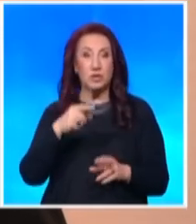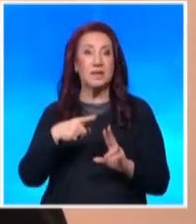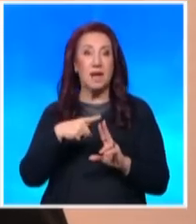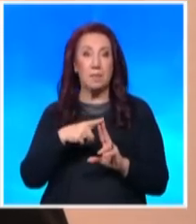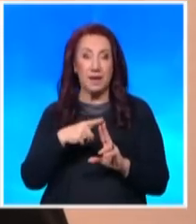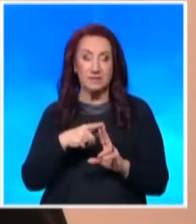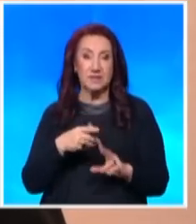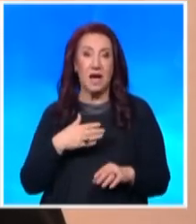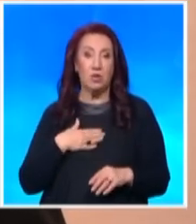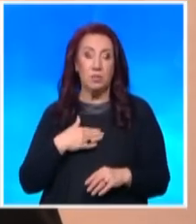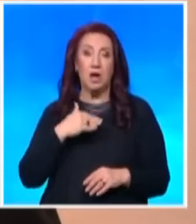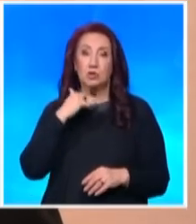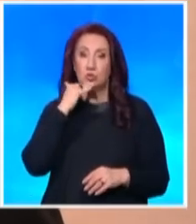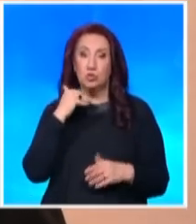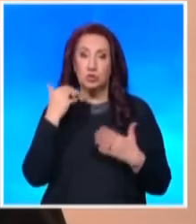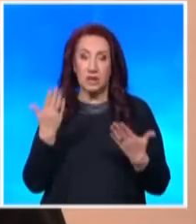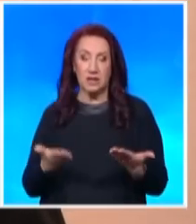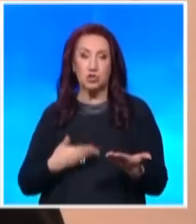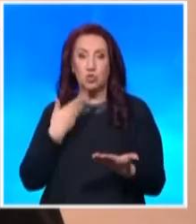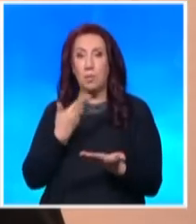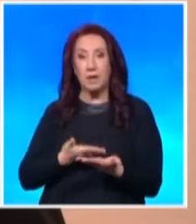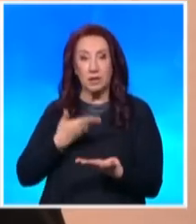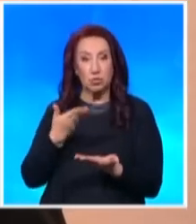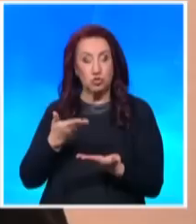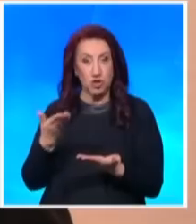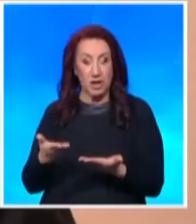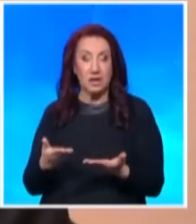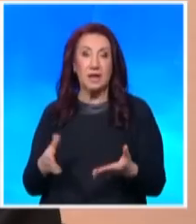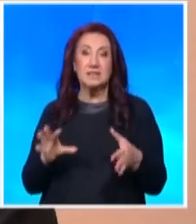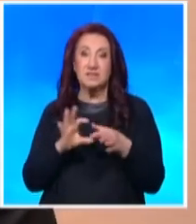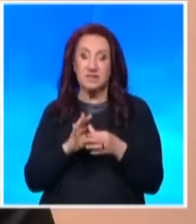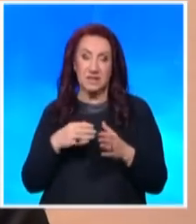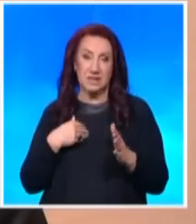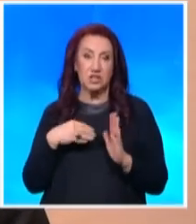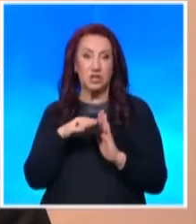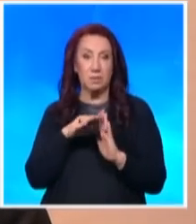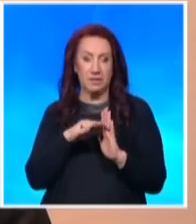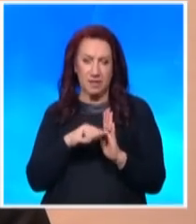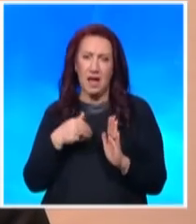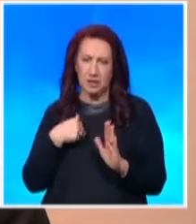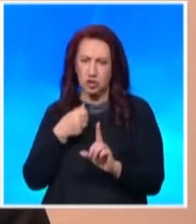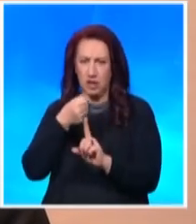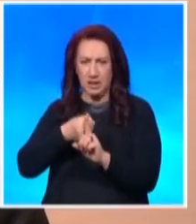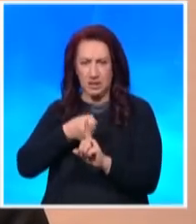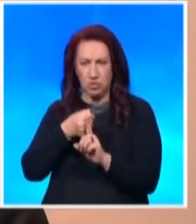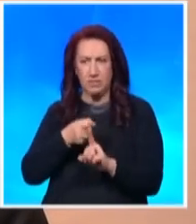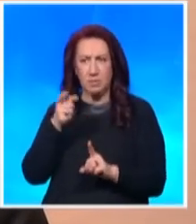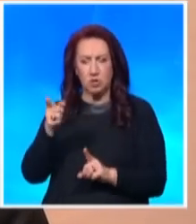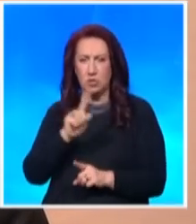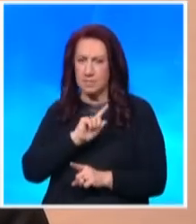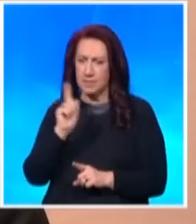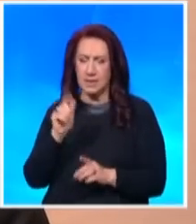номинации, отговарящи на процедурните ни правила, аз ще бъда настоятелен той да не се